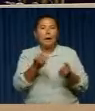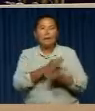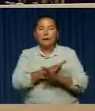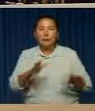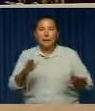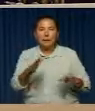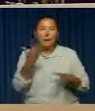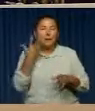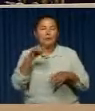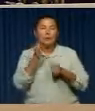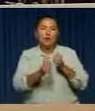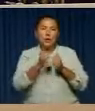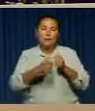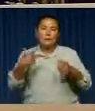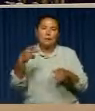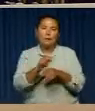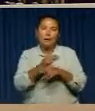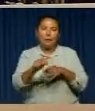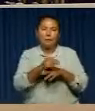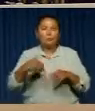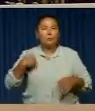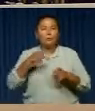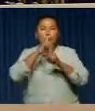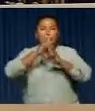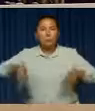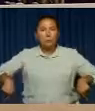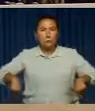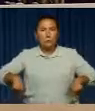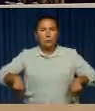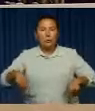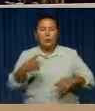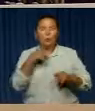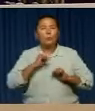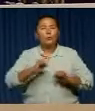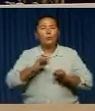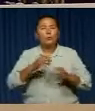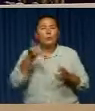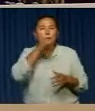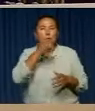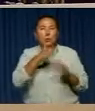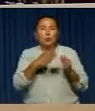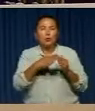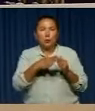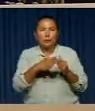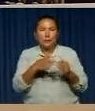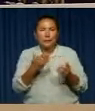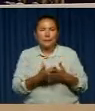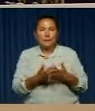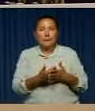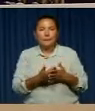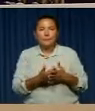қалады. Себебі деген біздің ағза оған қорға күш көрсете алмай қалады. Үйреншік пайда болады, тәуелдік боламыз біз